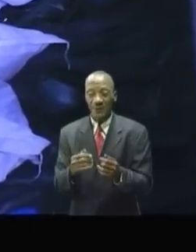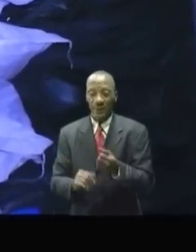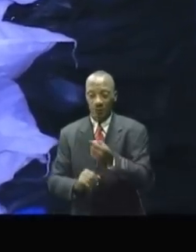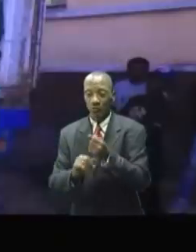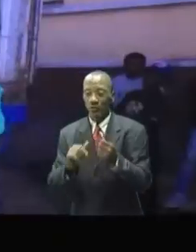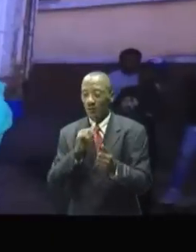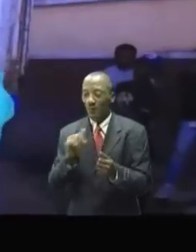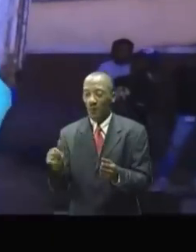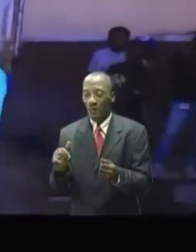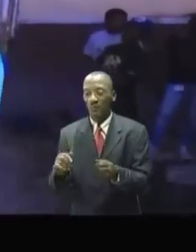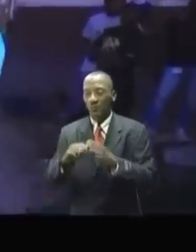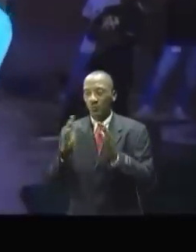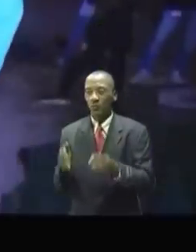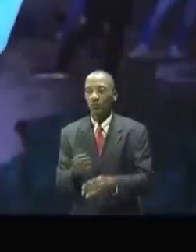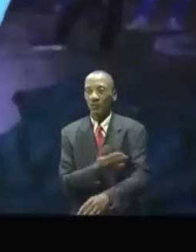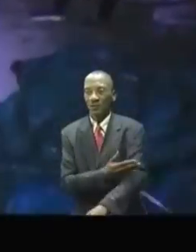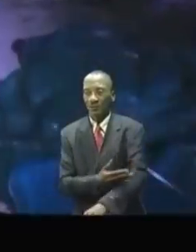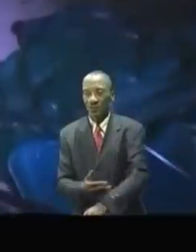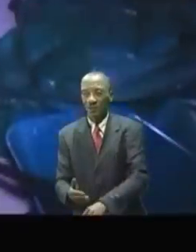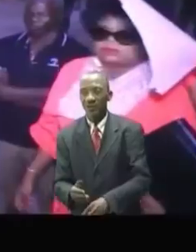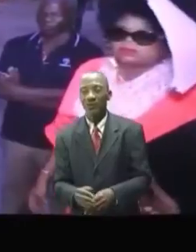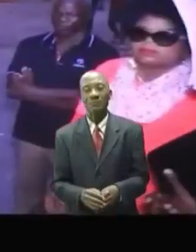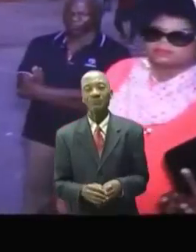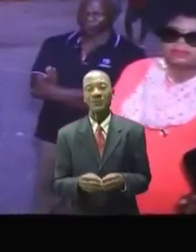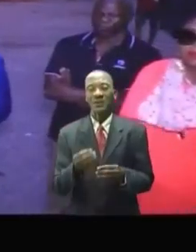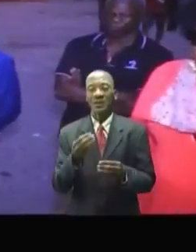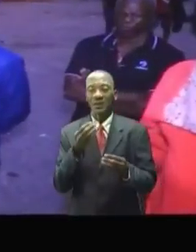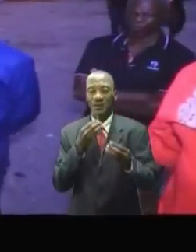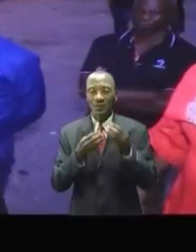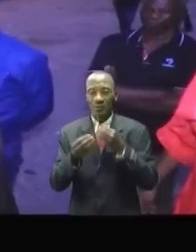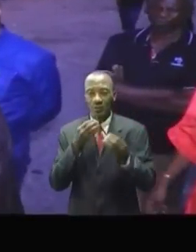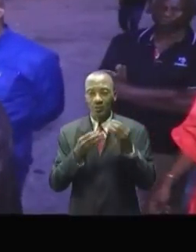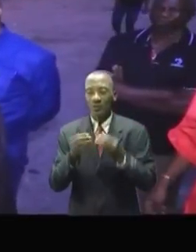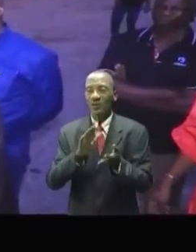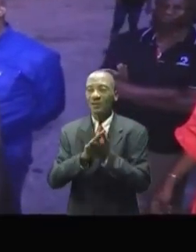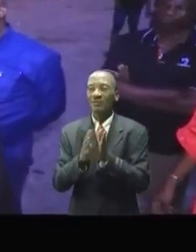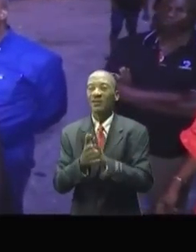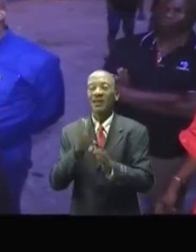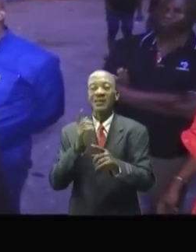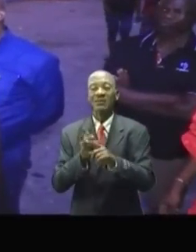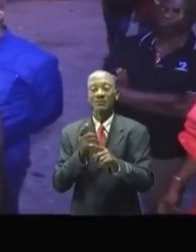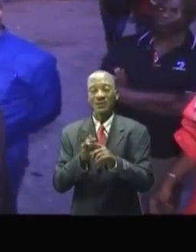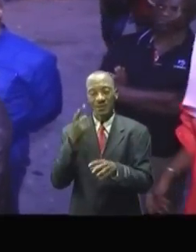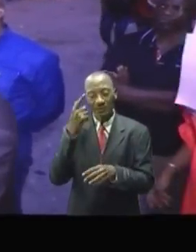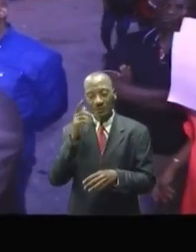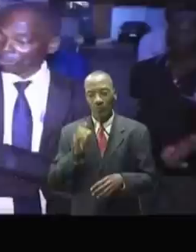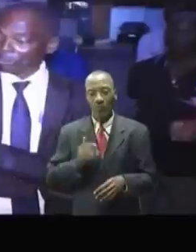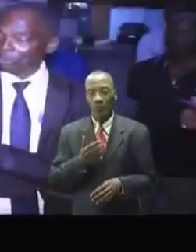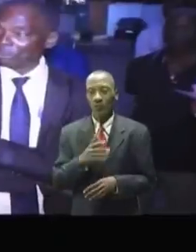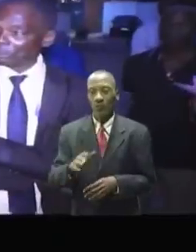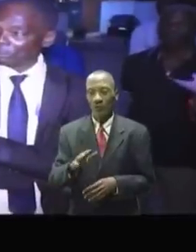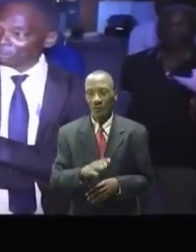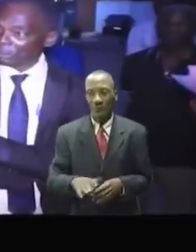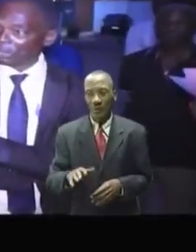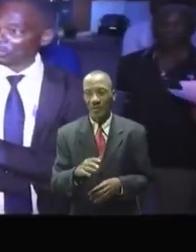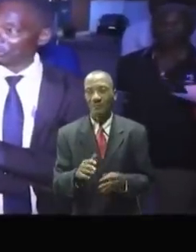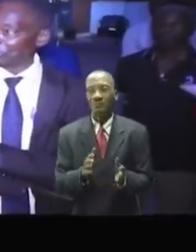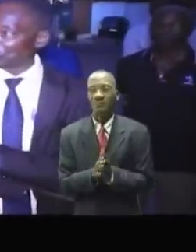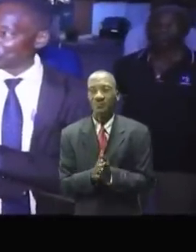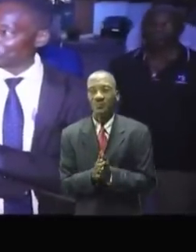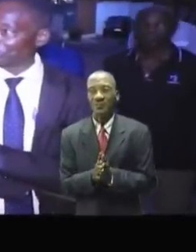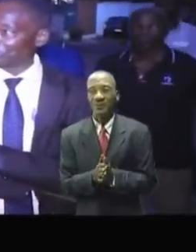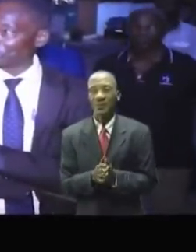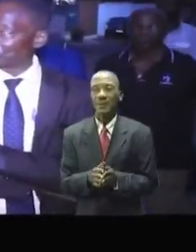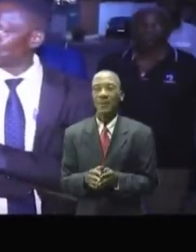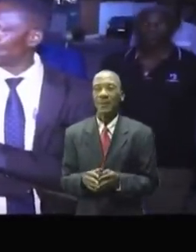cette assistance. Les provinces du Congo central et du Congo constitueront la deuxième étape. Le ministre de l'Agriculture, Maître